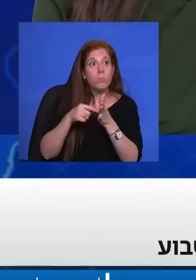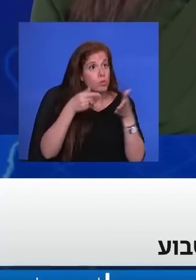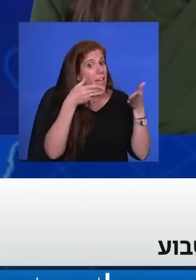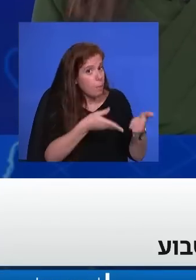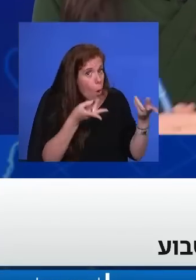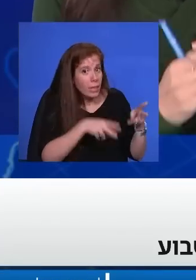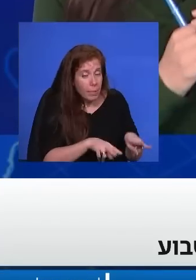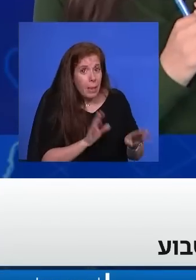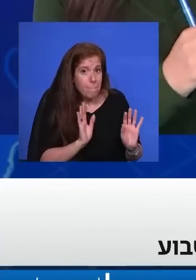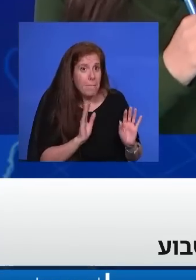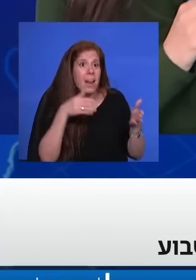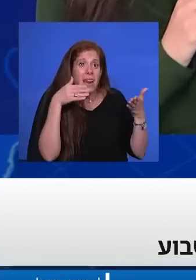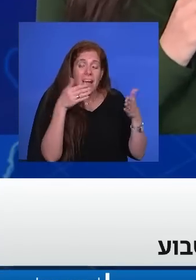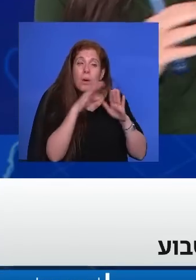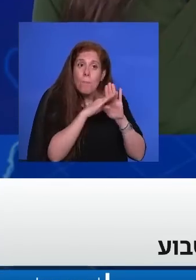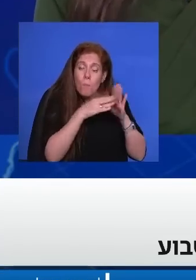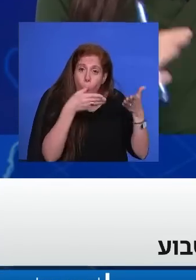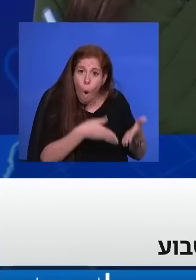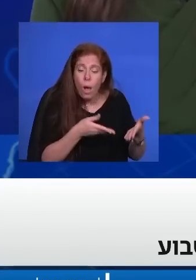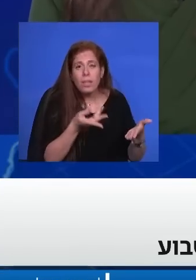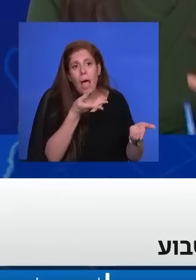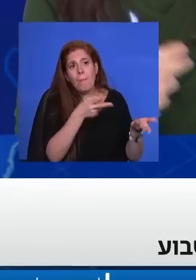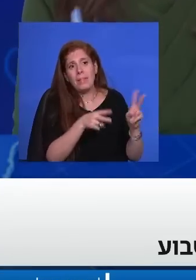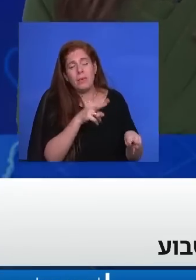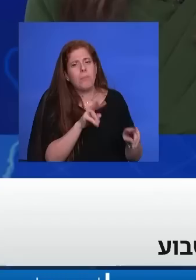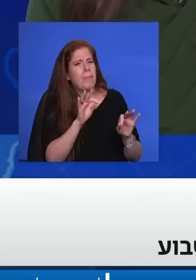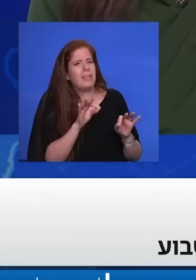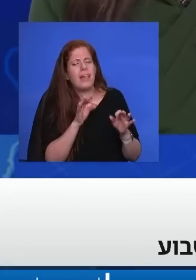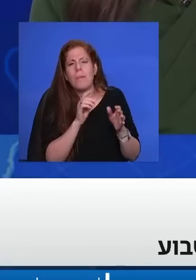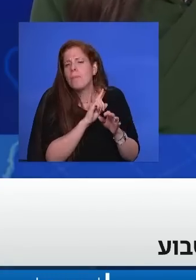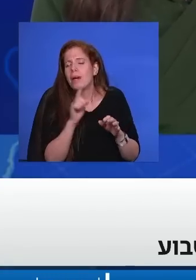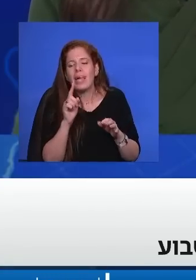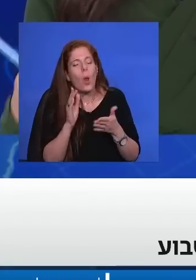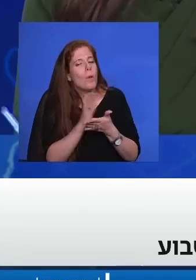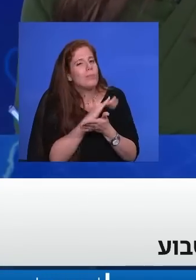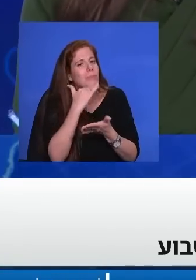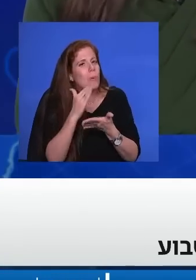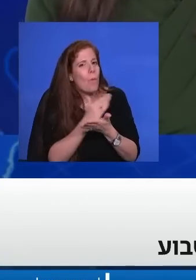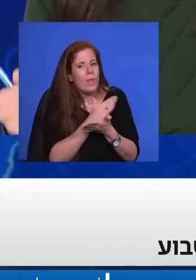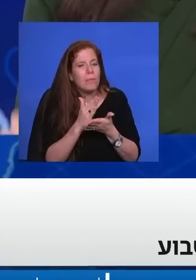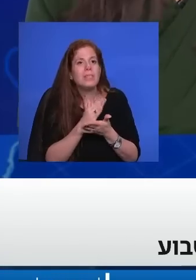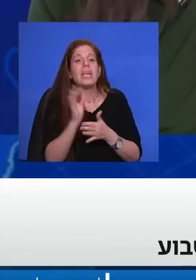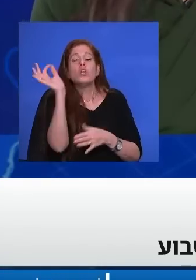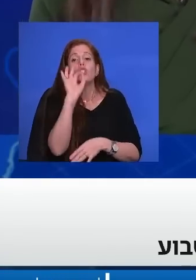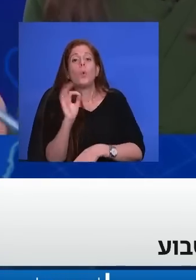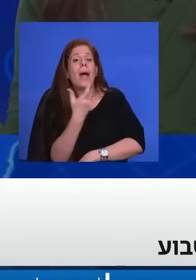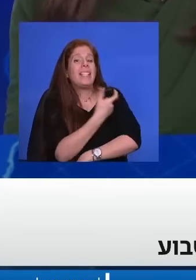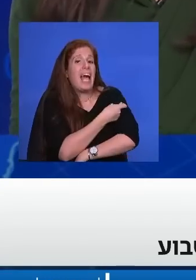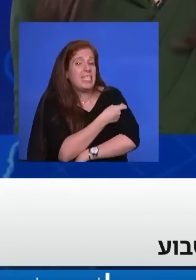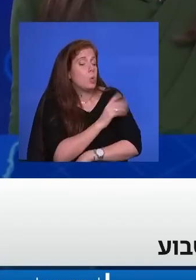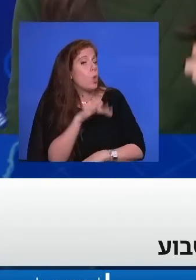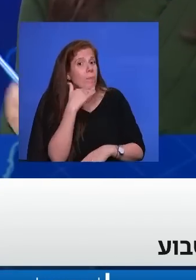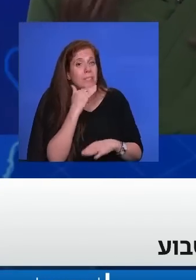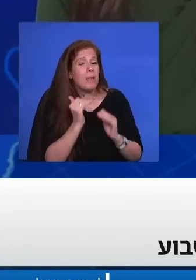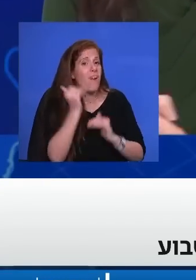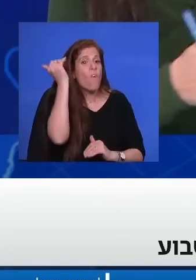את המתים. לקבור את המתים, למדיניות מאוד מתירנית, מאוד פתוחה, הם כנראה לא היו ערוכים לזה מספיק טוב, שיעור ההתחסנות שם לא היה מספיק גבוה, גם החיסון